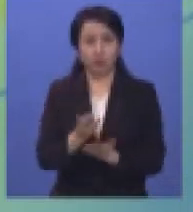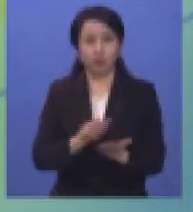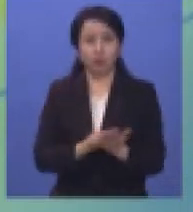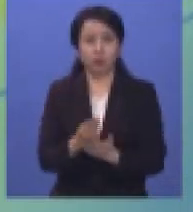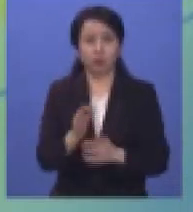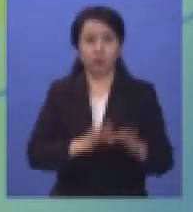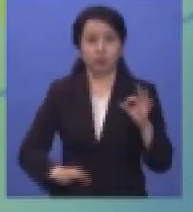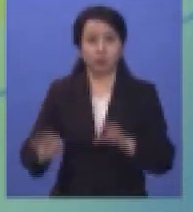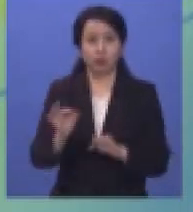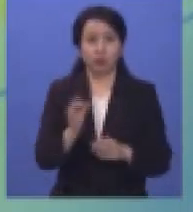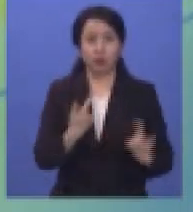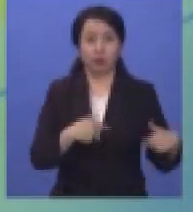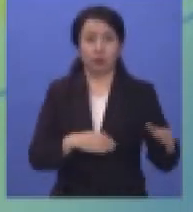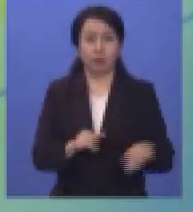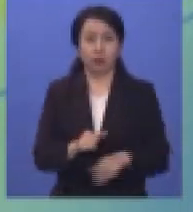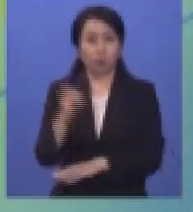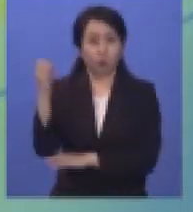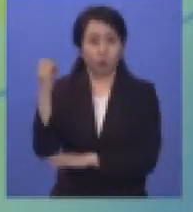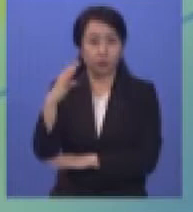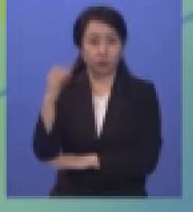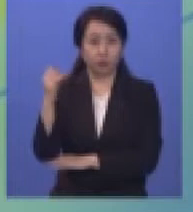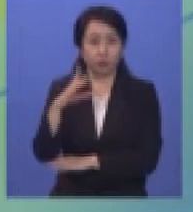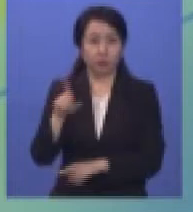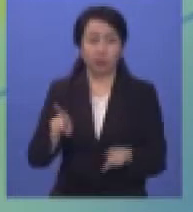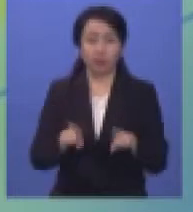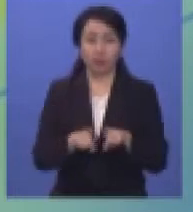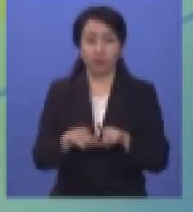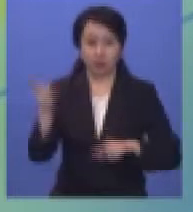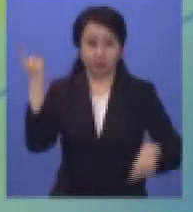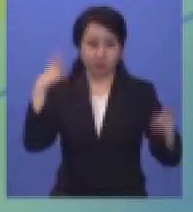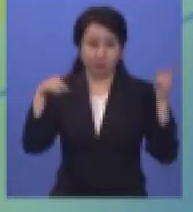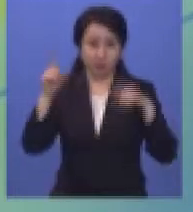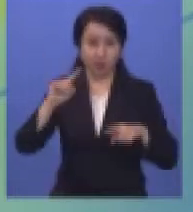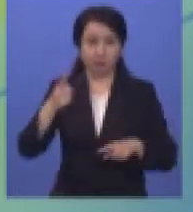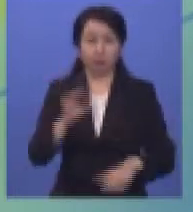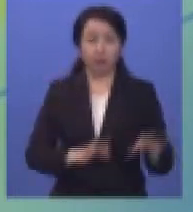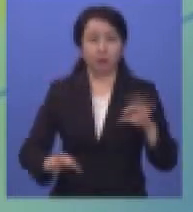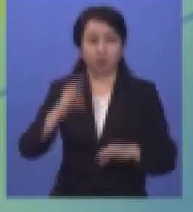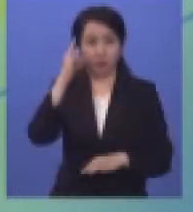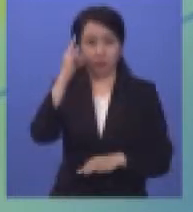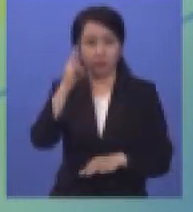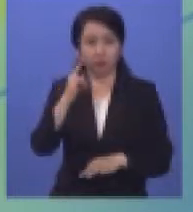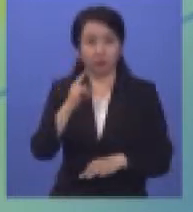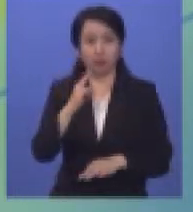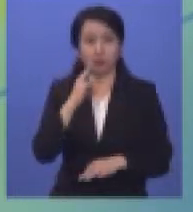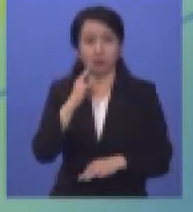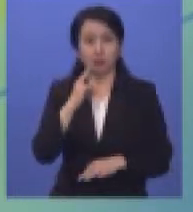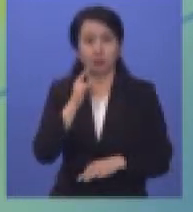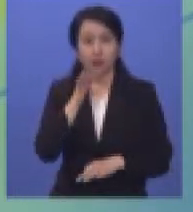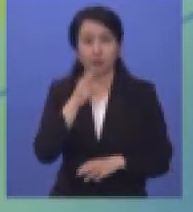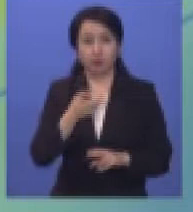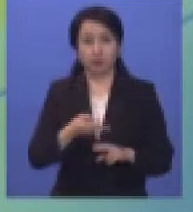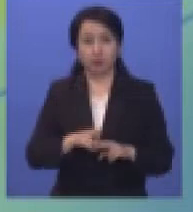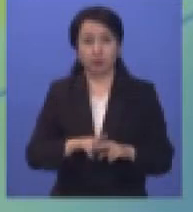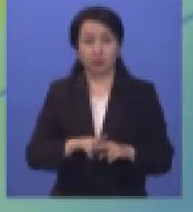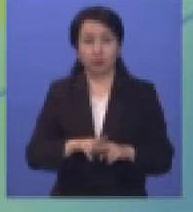направленный на финансирование проекта организации уличного освещения. Также прорабатывается первый проект в Казахстане, в рамках